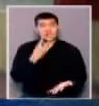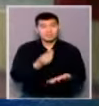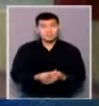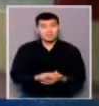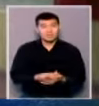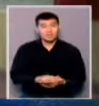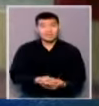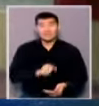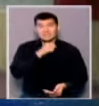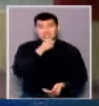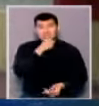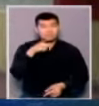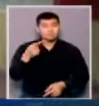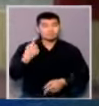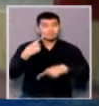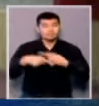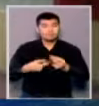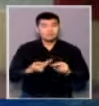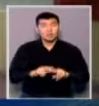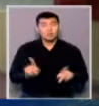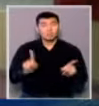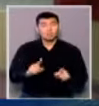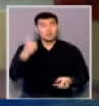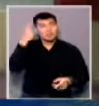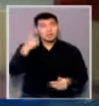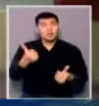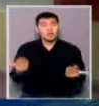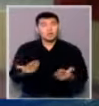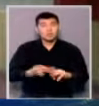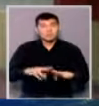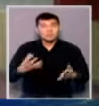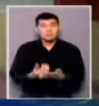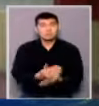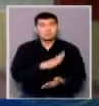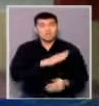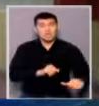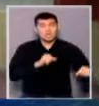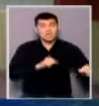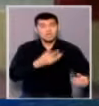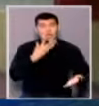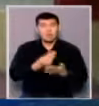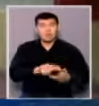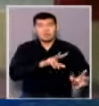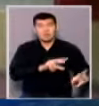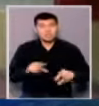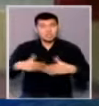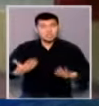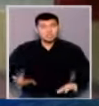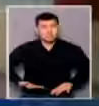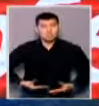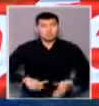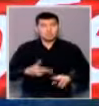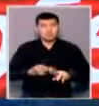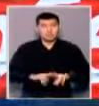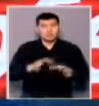своих дедов и прадедов, чтобы они знали, какой ценой заработано это счастье жить под мирным